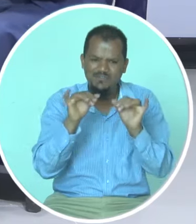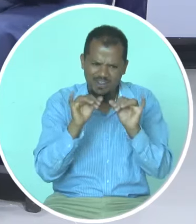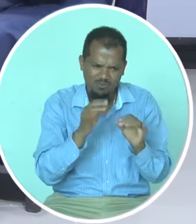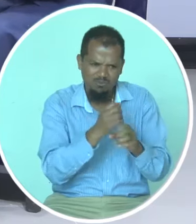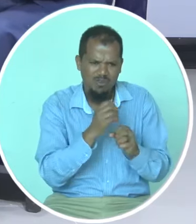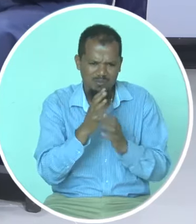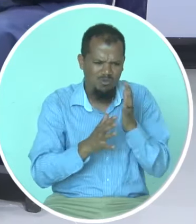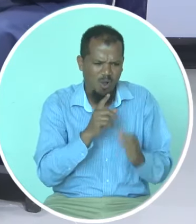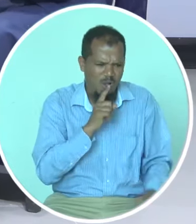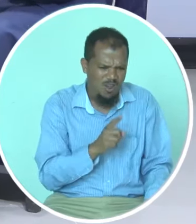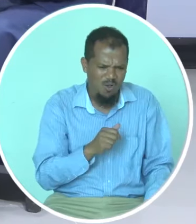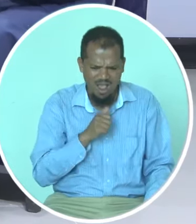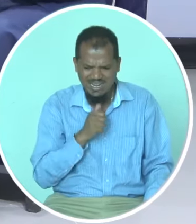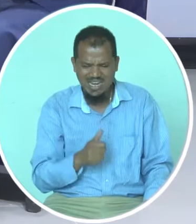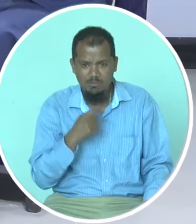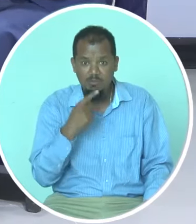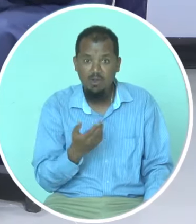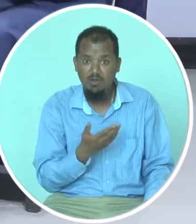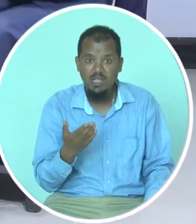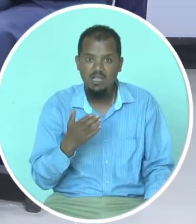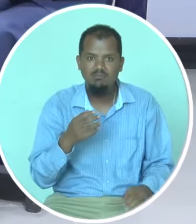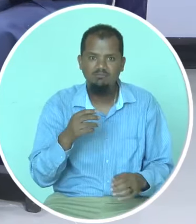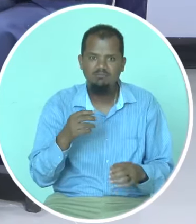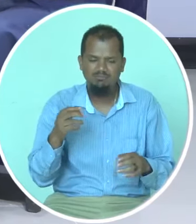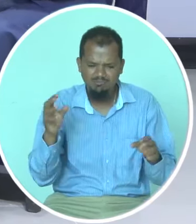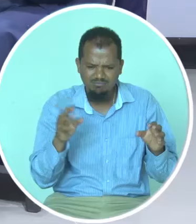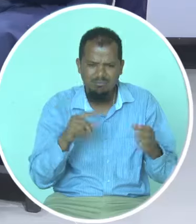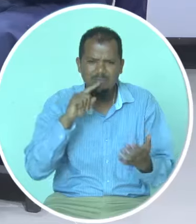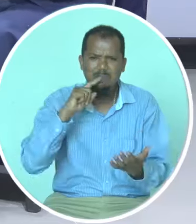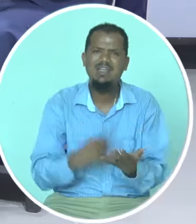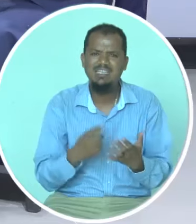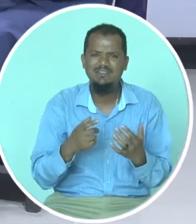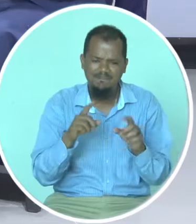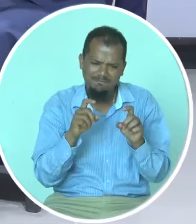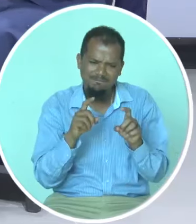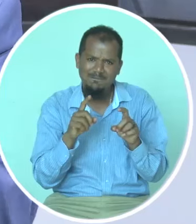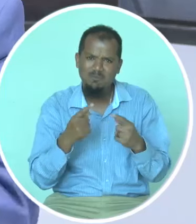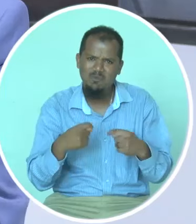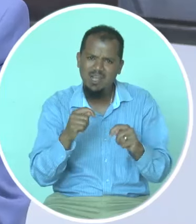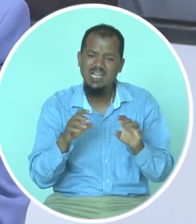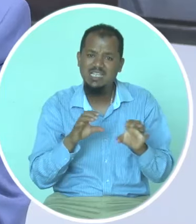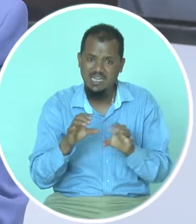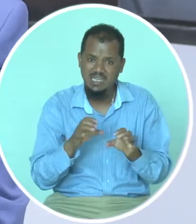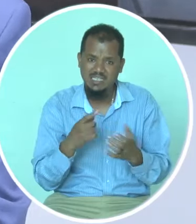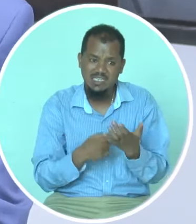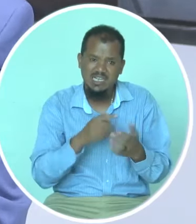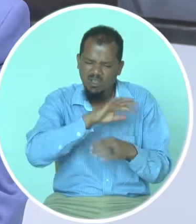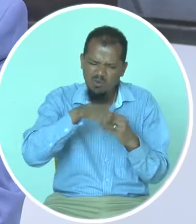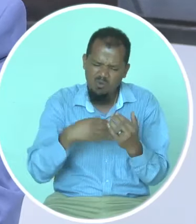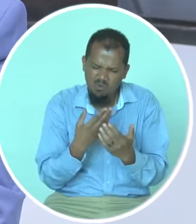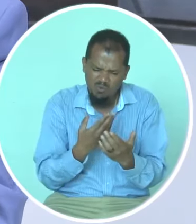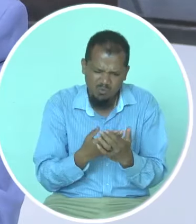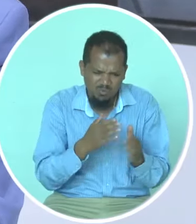ቋንቋን ቋንቋ ነው አይደለም የሚለውን ነገር ማመሳከር ፈለገ ቴስት ሲያደርግ ወይንም ሙከራ ሲያደርግ ከነዛ